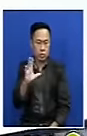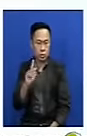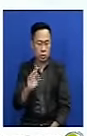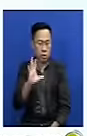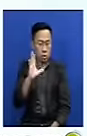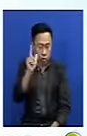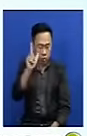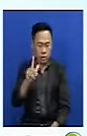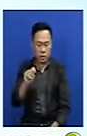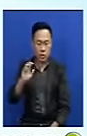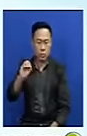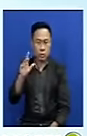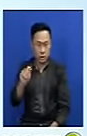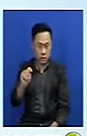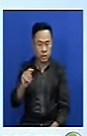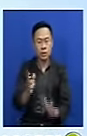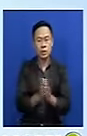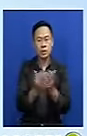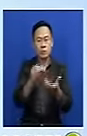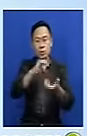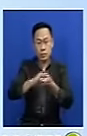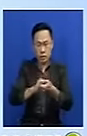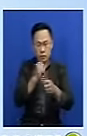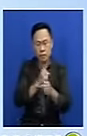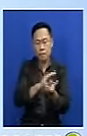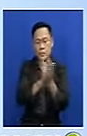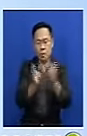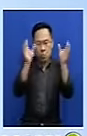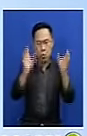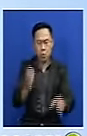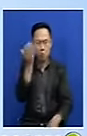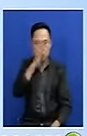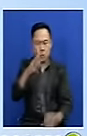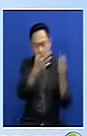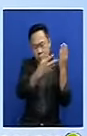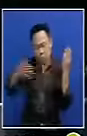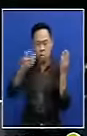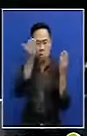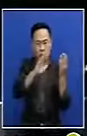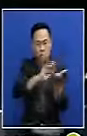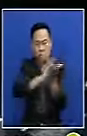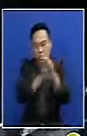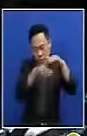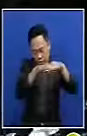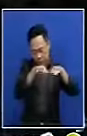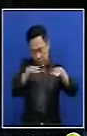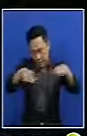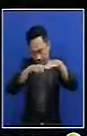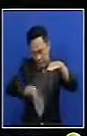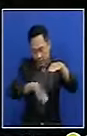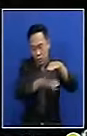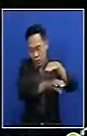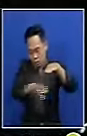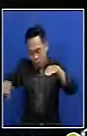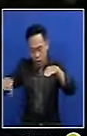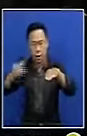ริษัท TOT จำกัดมหาชนหลักๆคือเพื่อปรับภูมิทัศน์เพื่อเพิ่มความปลอดภัยให้กับประชาชนถ้าไปดูแผนการเปลี่ยนระบบส